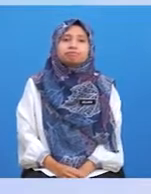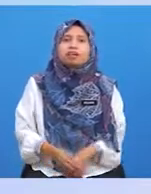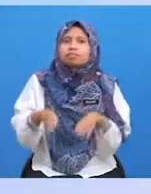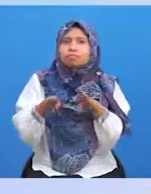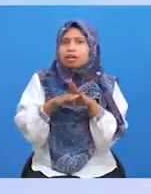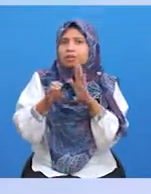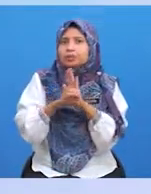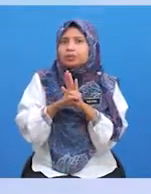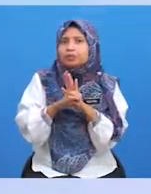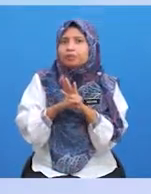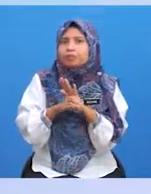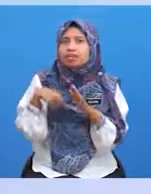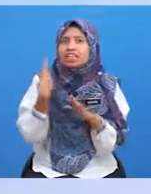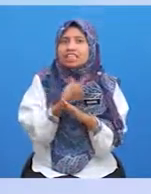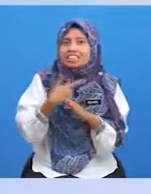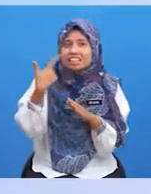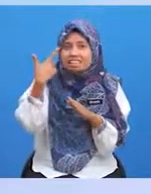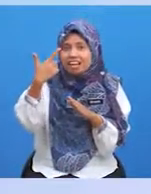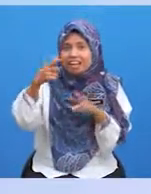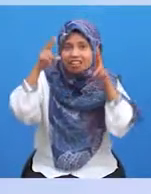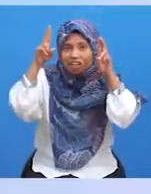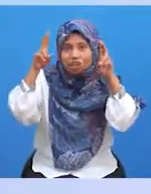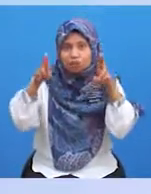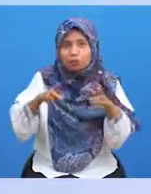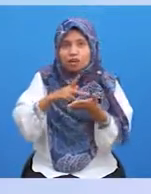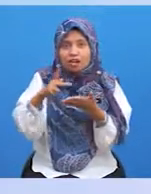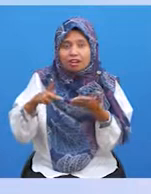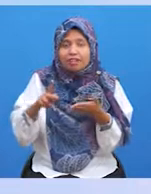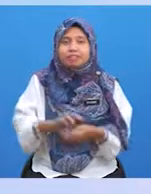Sebagai contoh, kita lihat tajuk karangan berikut.